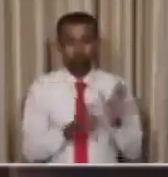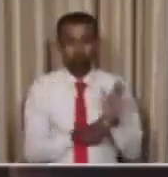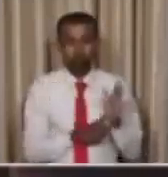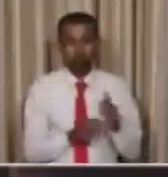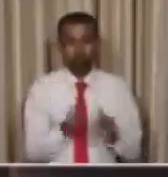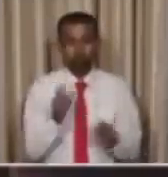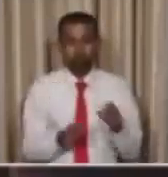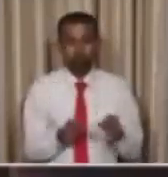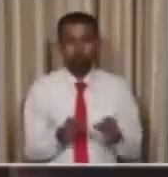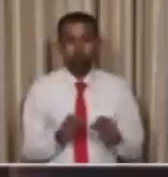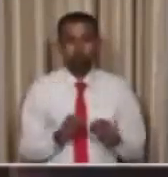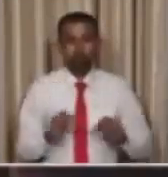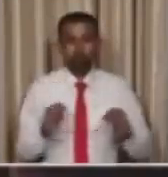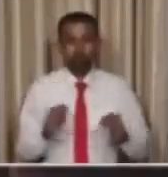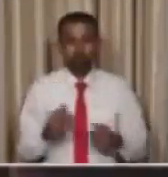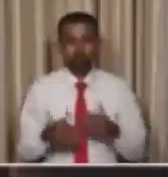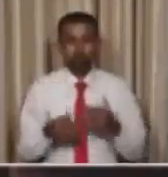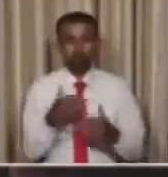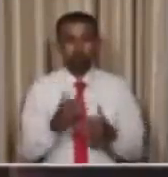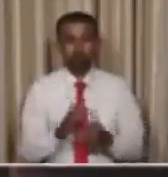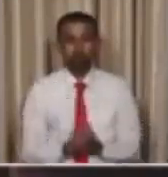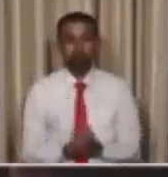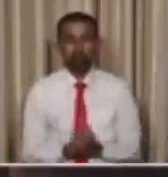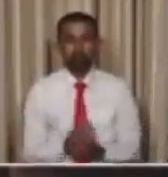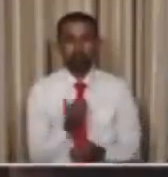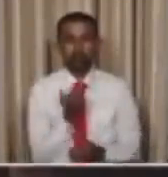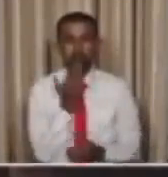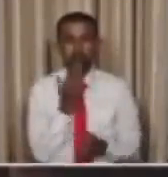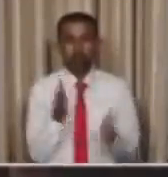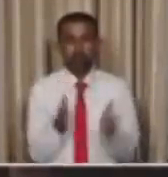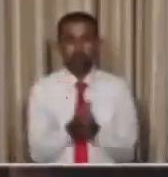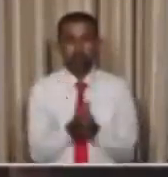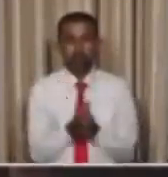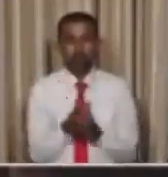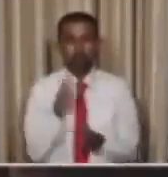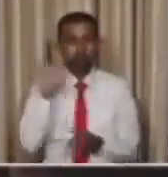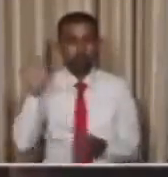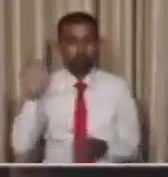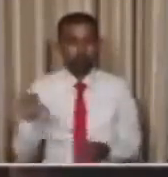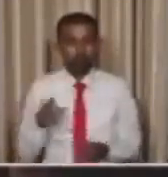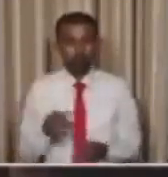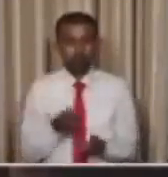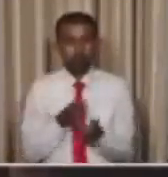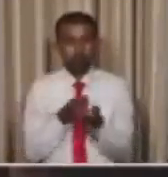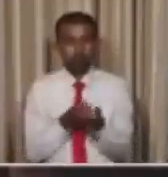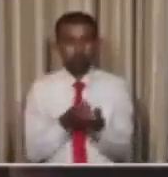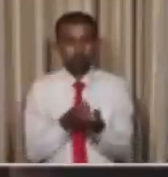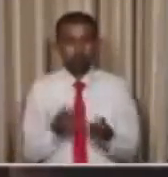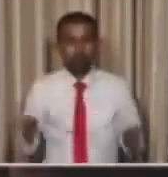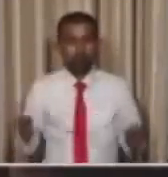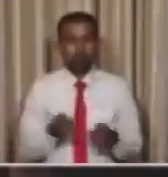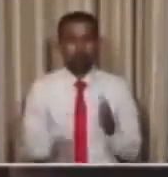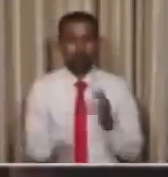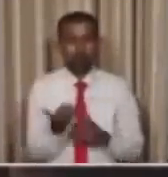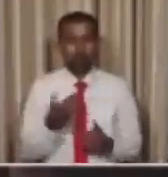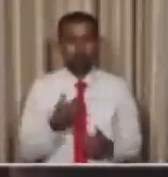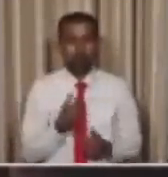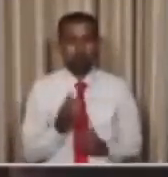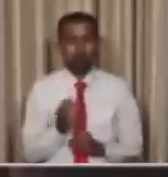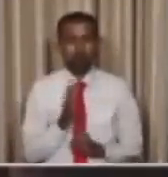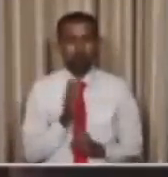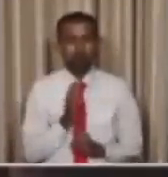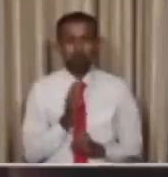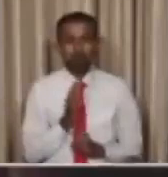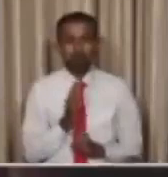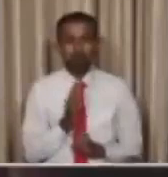ජනතාව වෙනුවෙන් ඔවුන්ගේ අරගලයේ දියත් කරලා තියෙනවා. තොර ඇමරිකාව ප්‍රමුඛ බටහිර රටවල් ඒකට ප්‍රහාර එල්ල කරන්න නැව් යව්වම අපේ